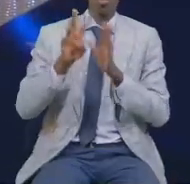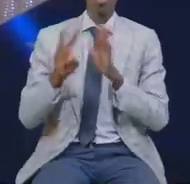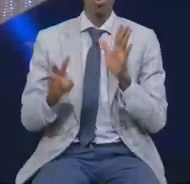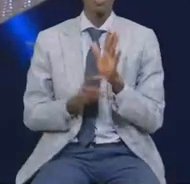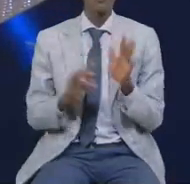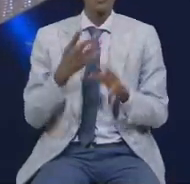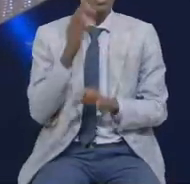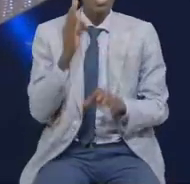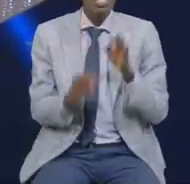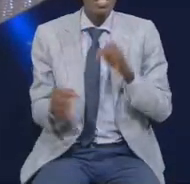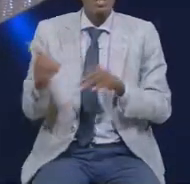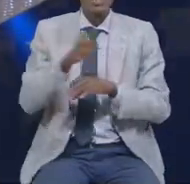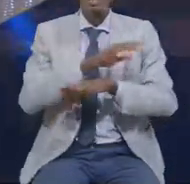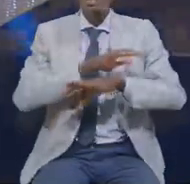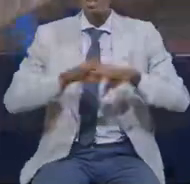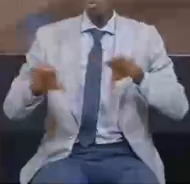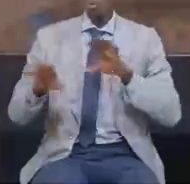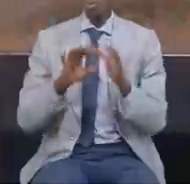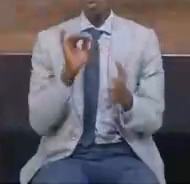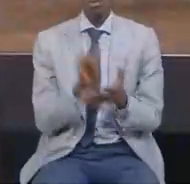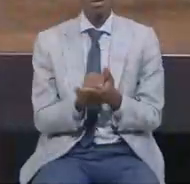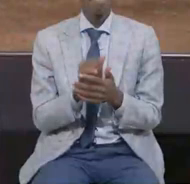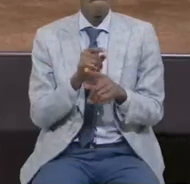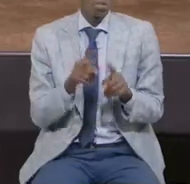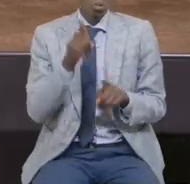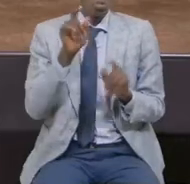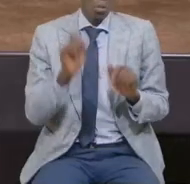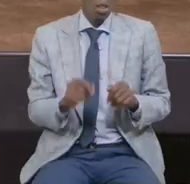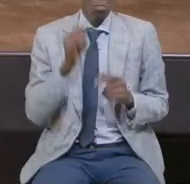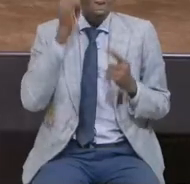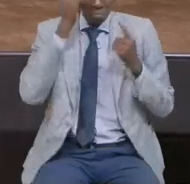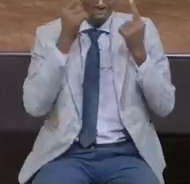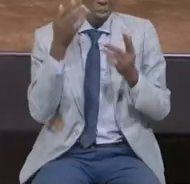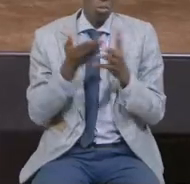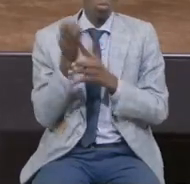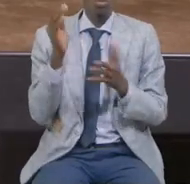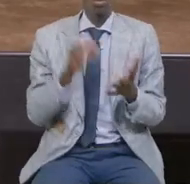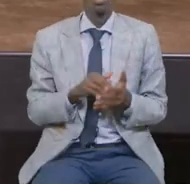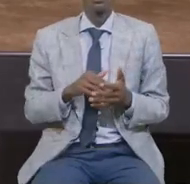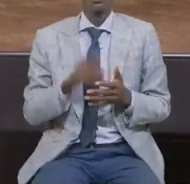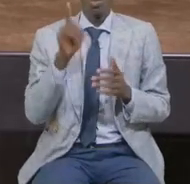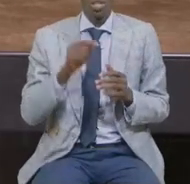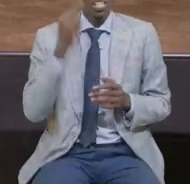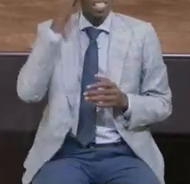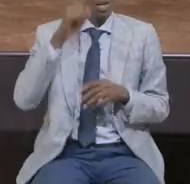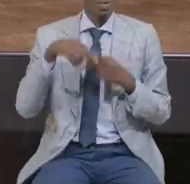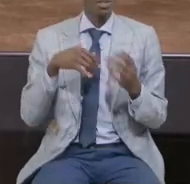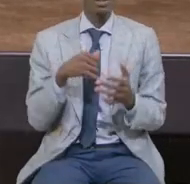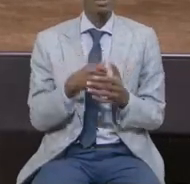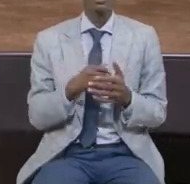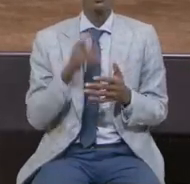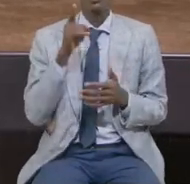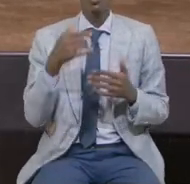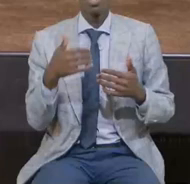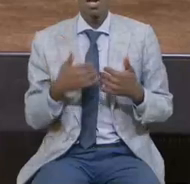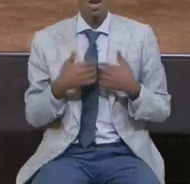contrôle. Si vous ne faites pas cela, vous pouvez reconsidérer cela et bien penser à cela. Vous avez beaucoup de choses